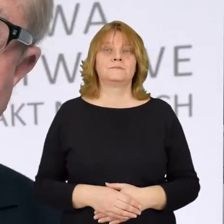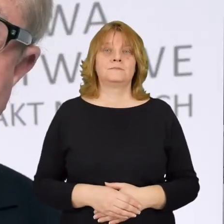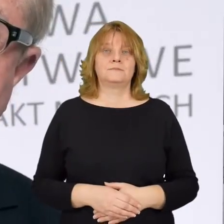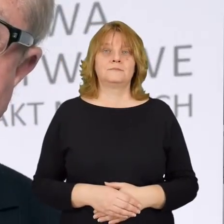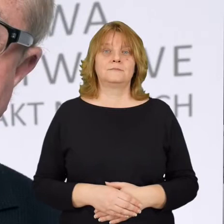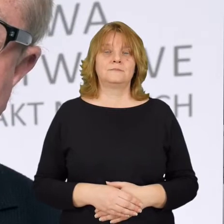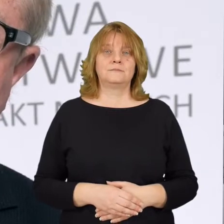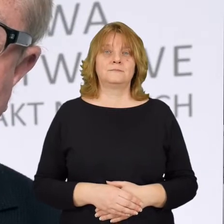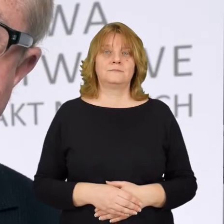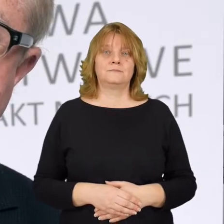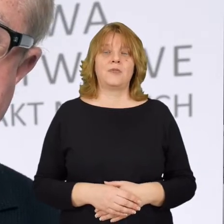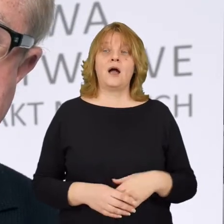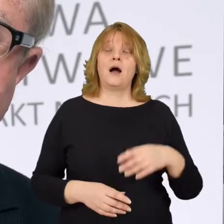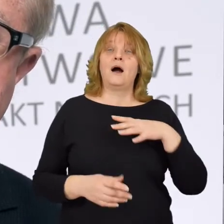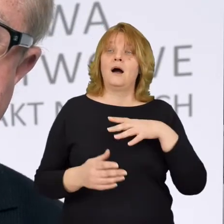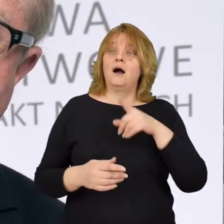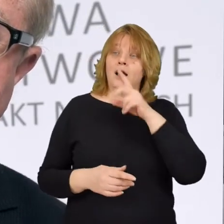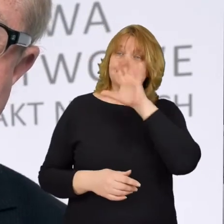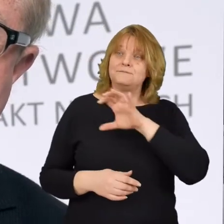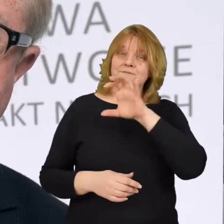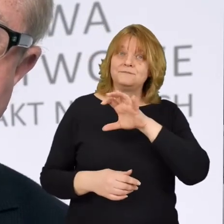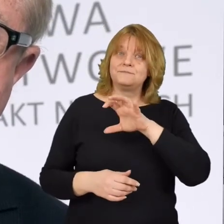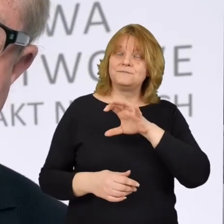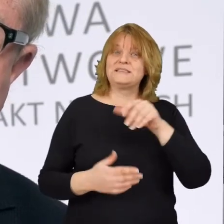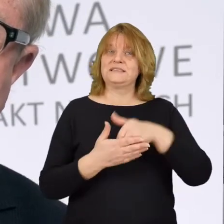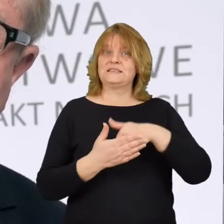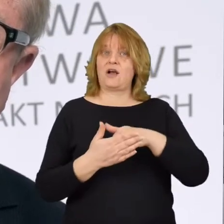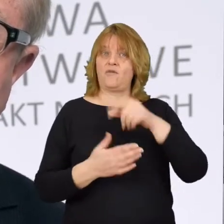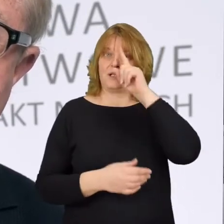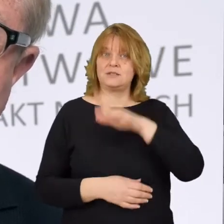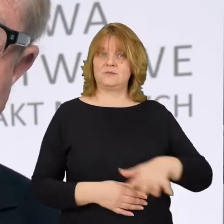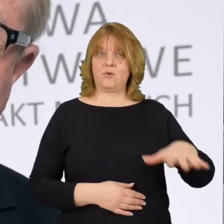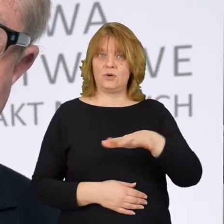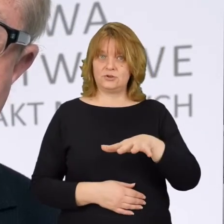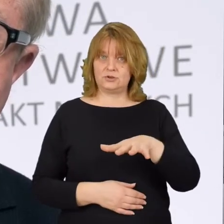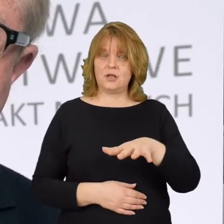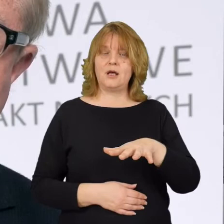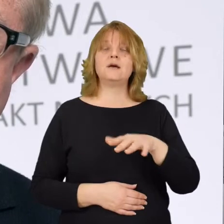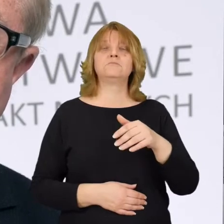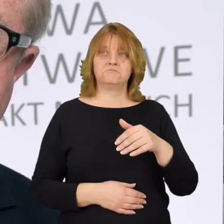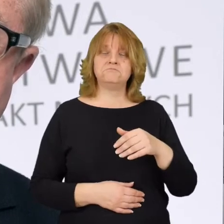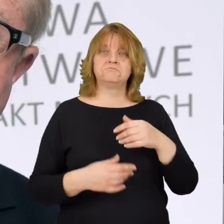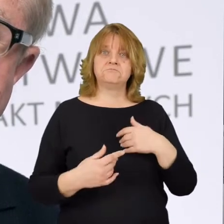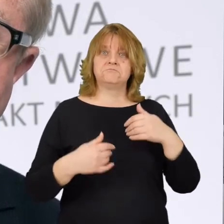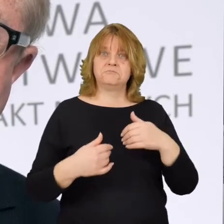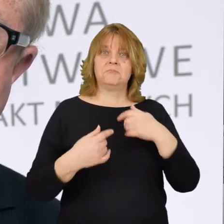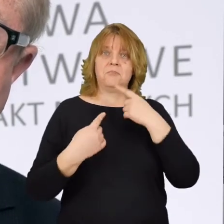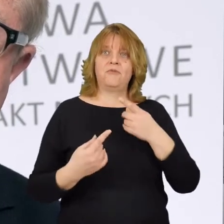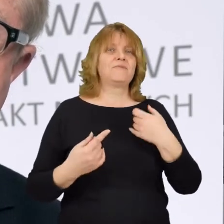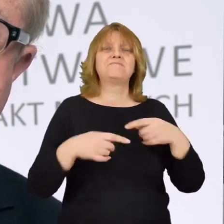Natomiast patrząc na postawy ogólnospołeczne, można by powiedzieć, że